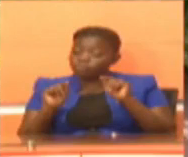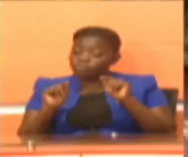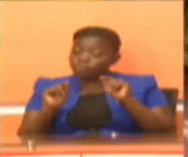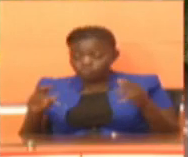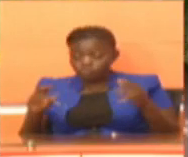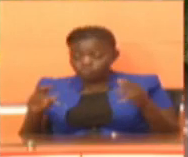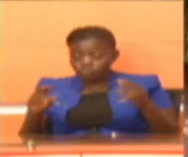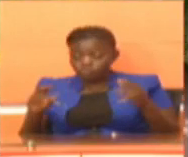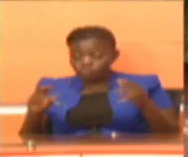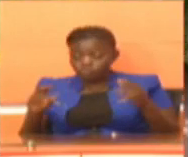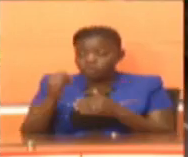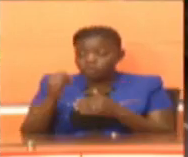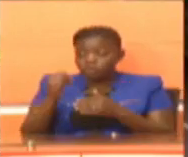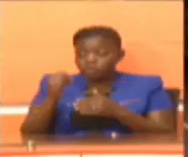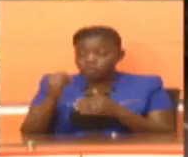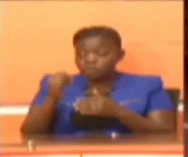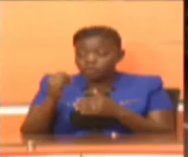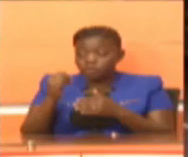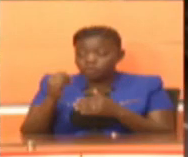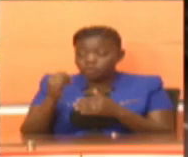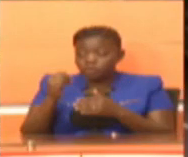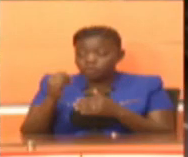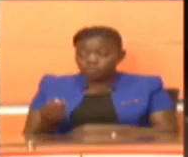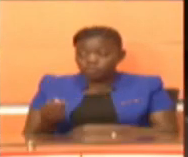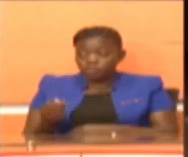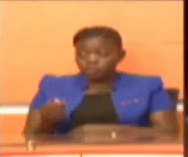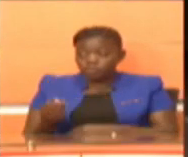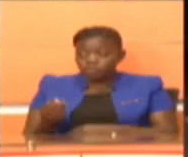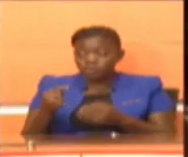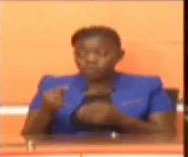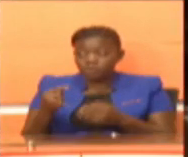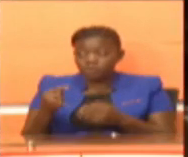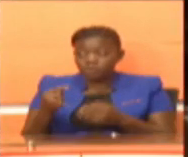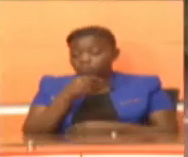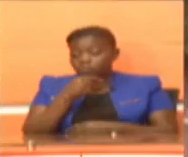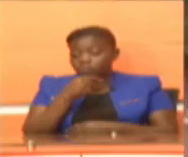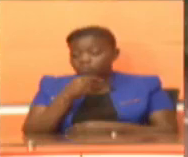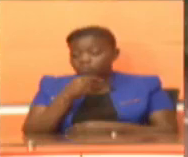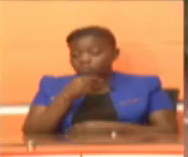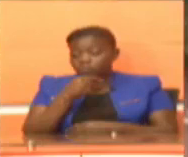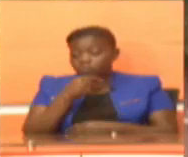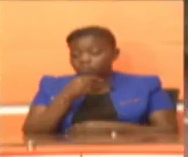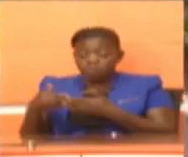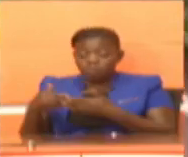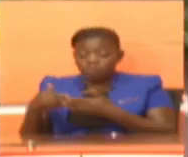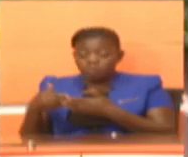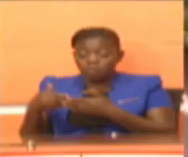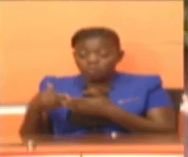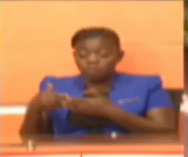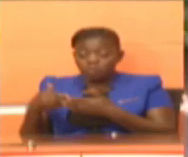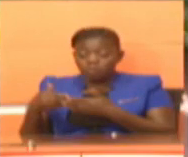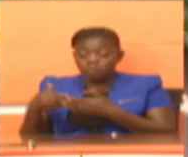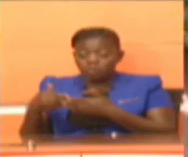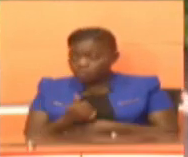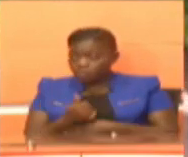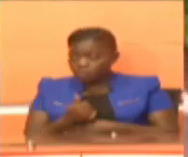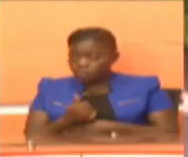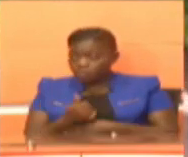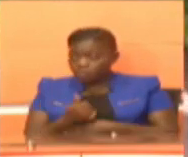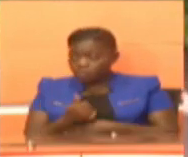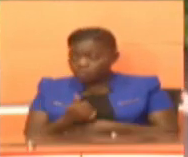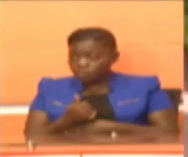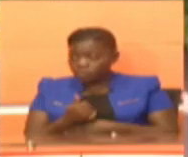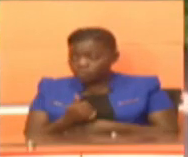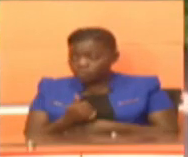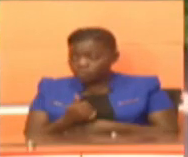wali omukyala wa wali ono mukyala wa naakuuta omwana we ebinnyo kati agenze okujja okulaba nagala lwaki tagenze kulaba mwana we kwe